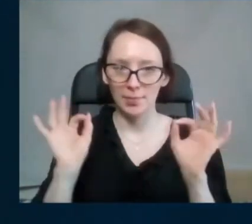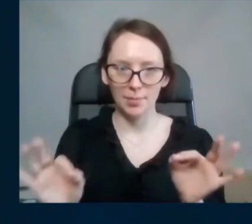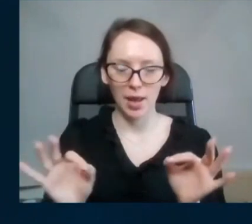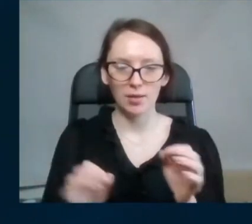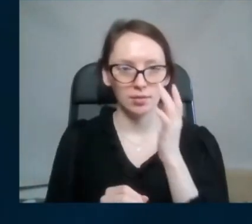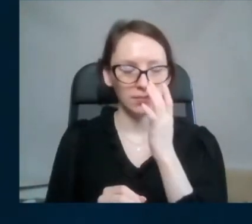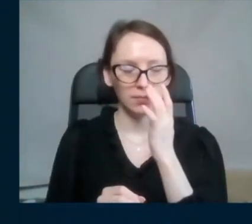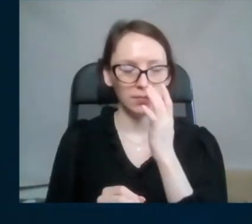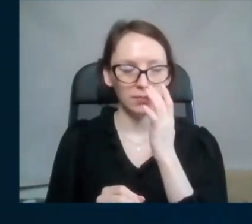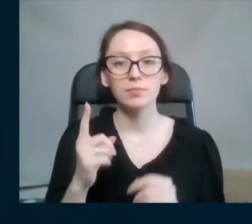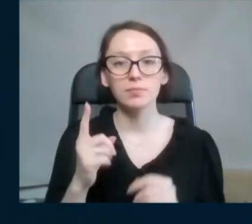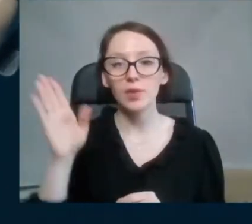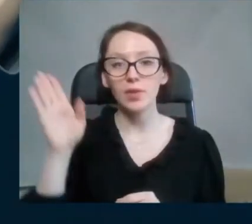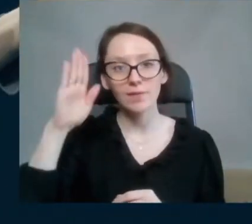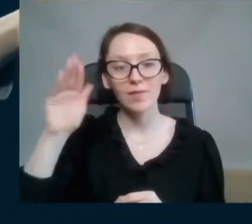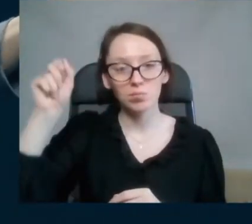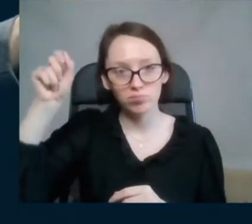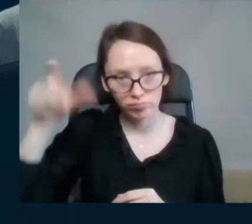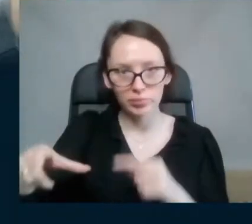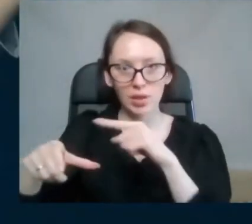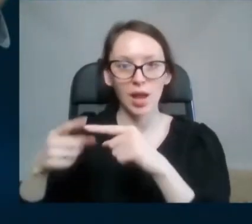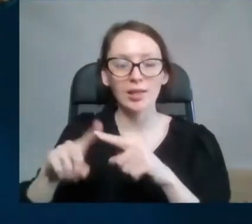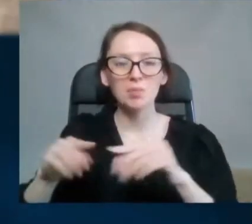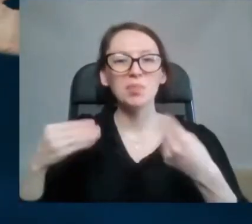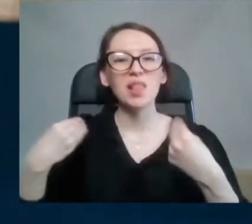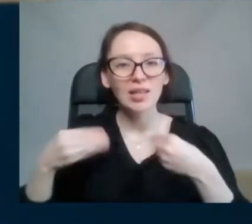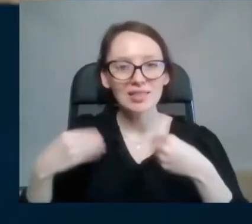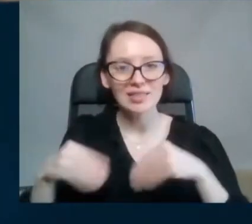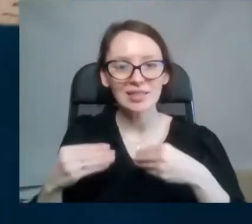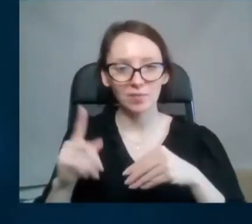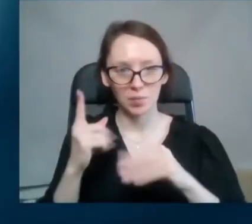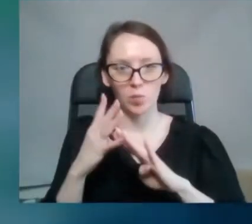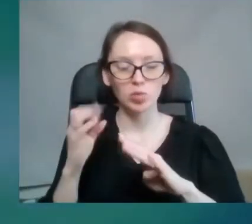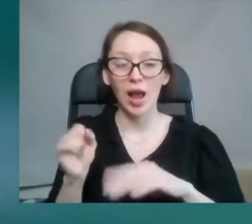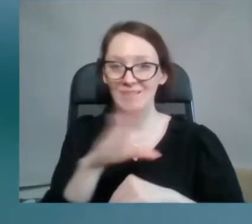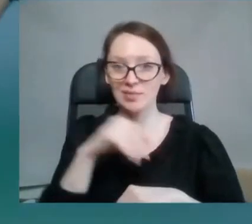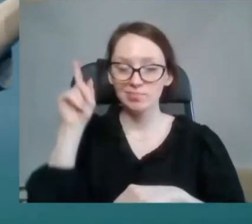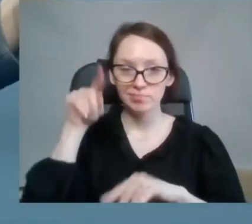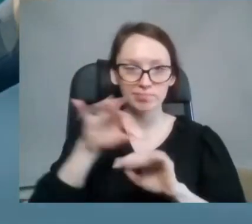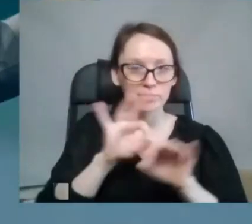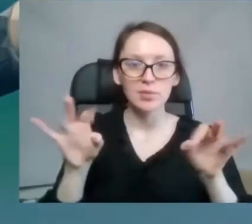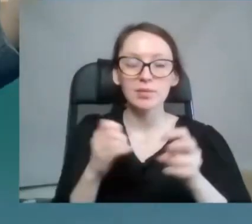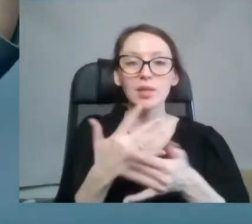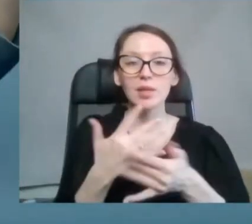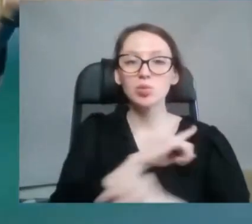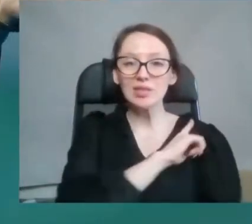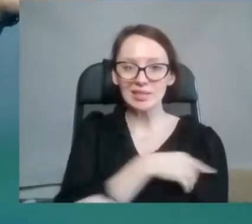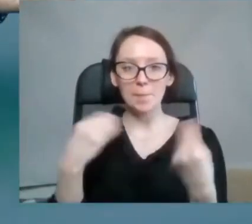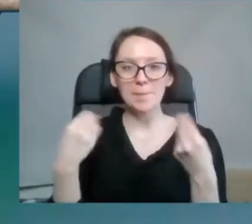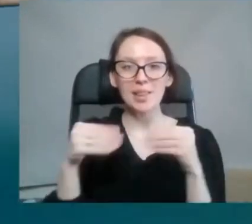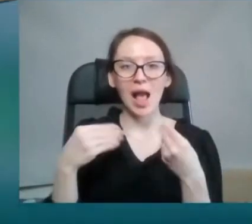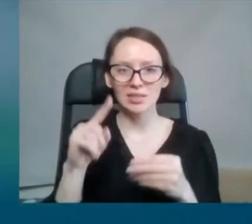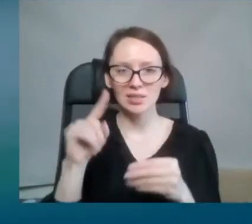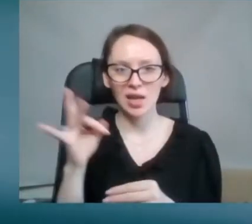Ведь бутилированная вода – это прежде всего пластик. А все мы прекрасно знаем, насколько сильно пластиковые, одноразовые